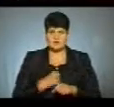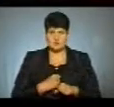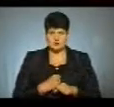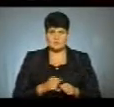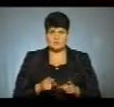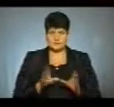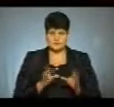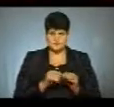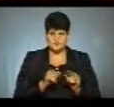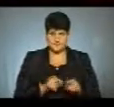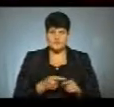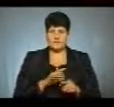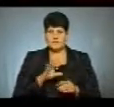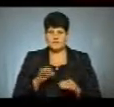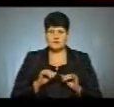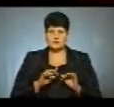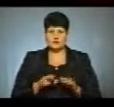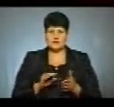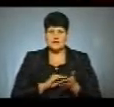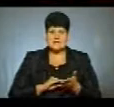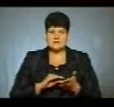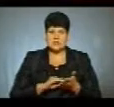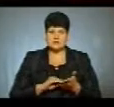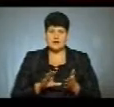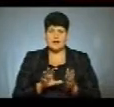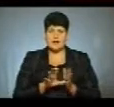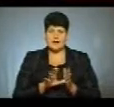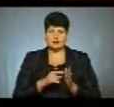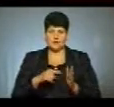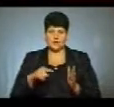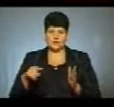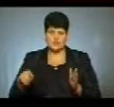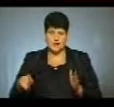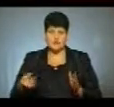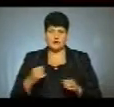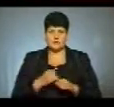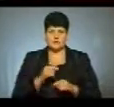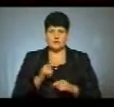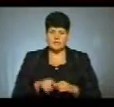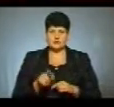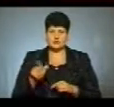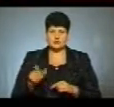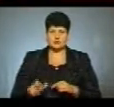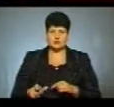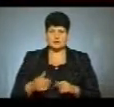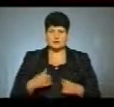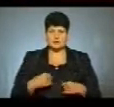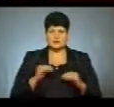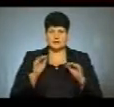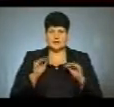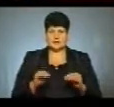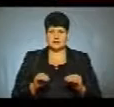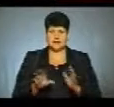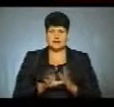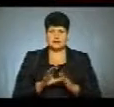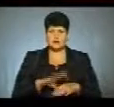ним. Тому що вся процедура запису електрокардіограми включається те, що пацієнтові ми накладаємо